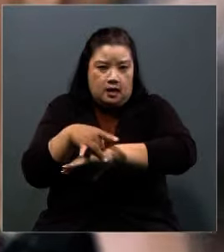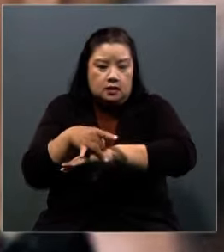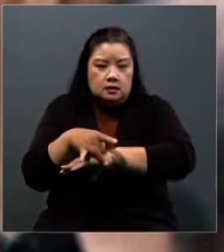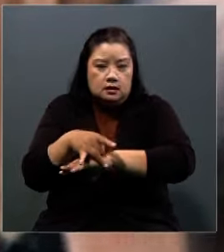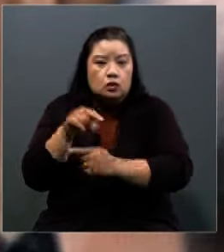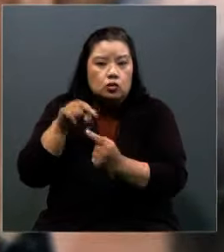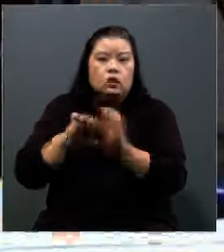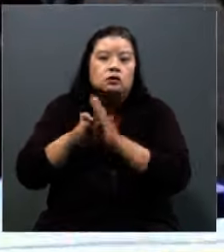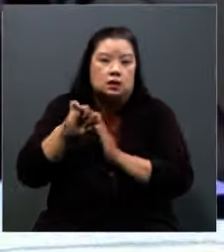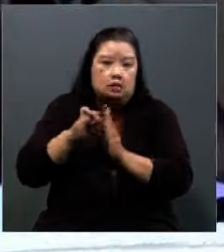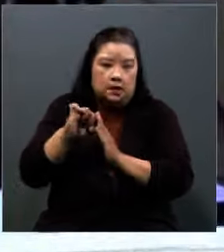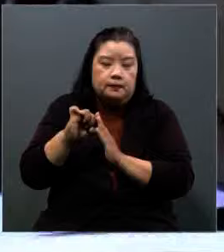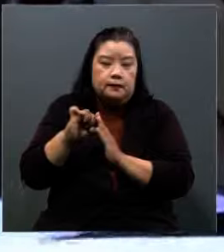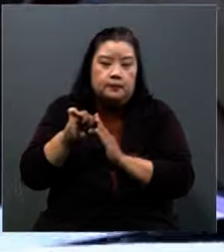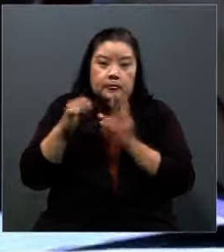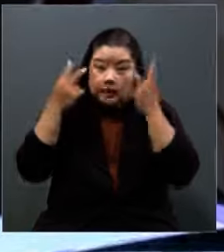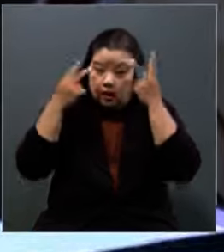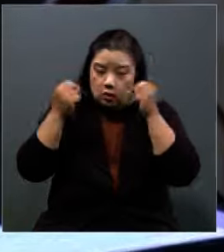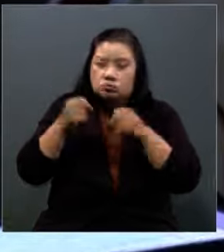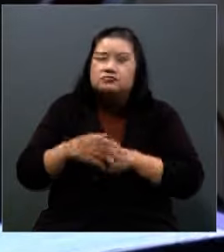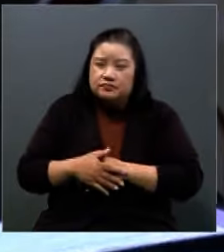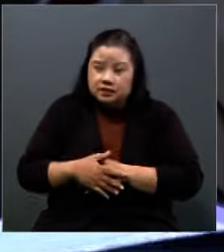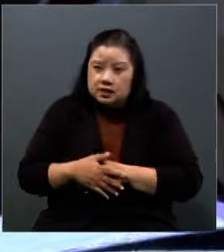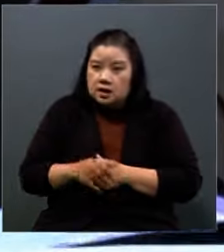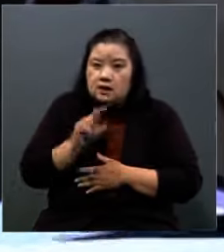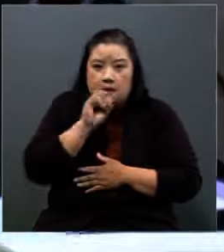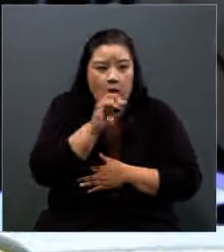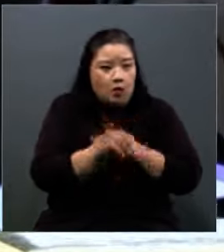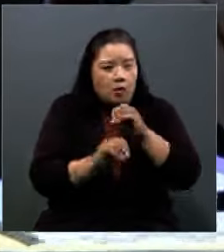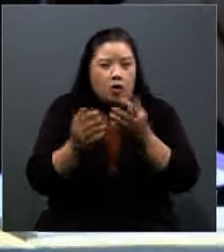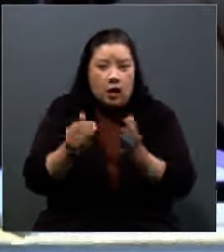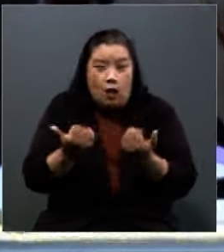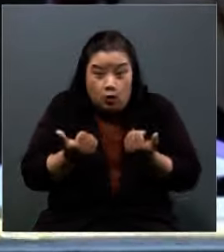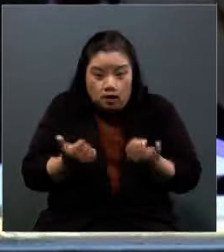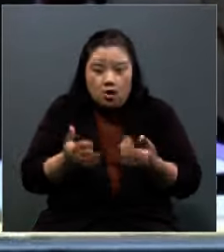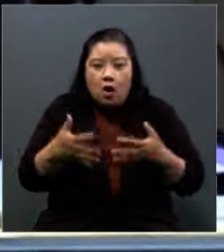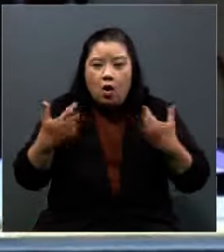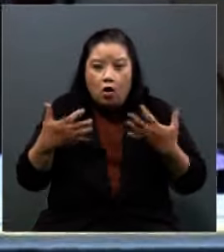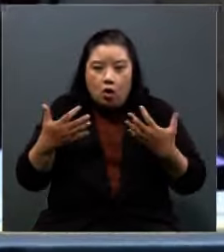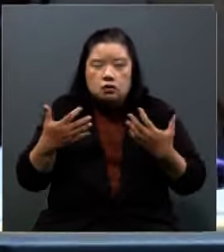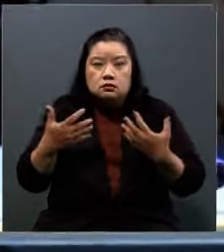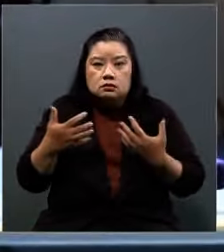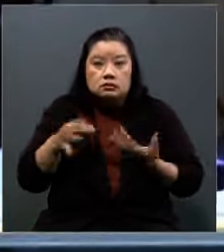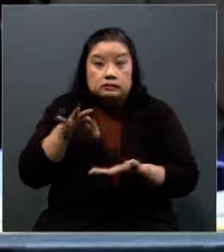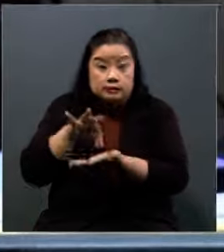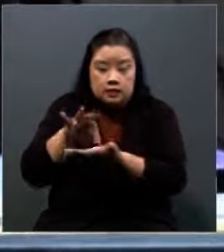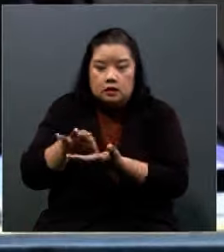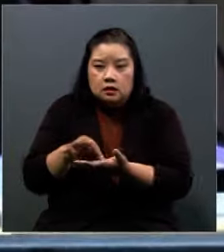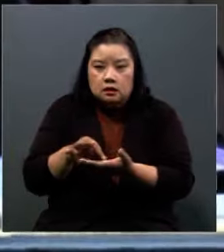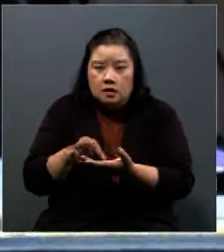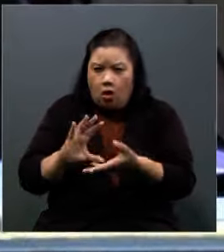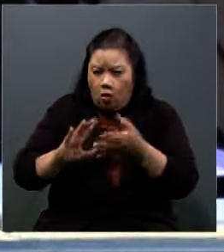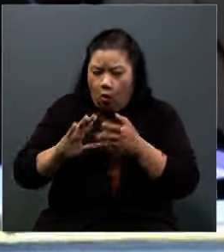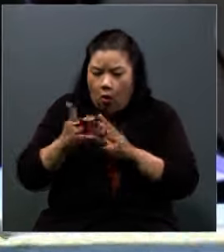ซึ่งท่านนายกเนี่ยท่านบอกนะครับว่าฝุ่นนะครับแล้วก็จุดความร้อนทั่วประเทศในปีนี้เนี่ยถ้าเทียบสถิติจริงๆแล้วเนี่ยมันลดล